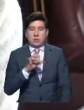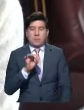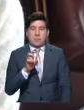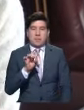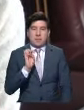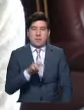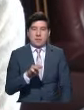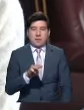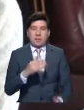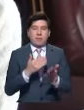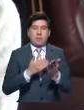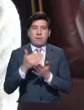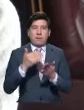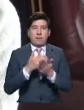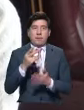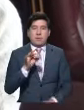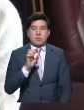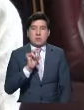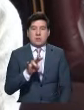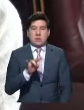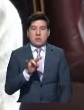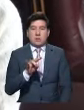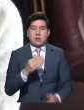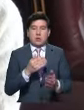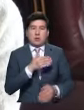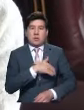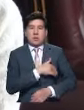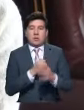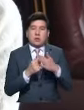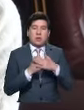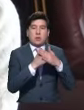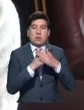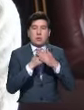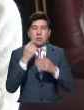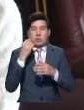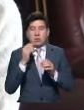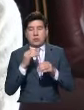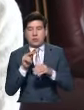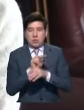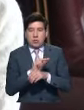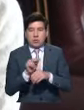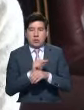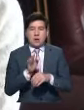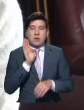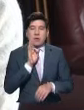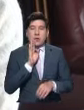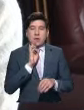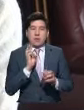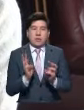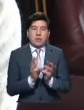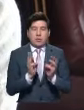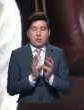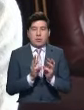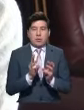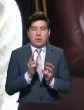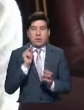жоғарғы высокий давление, жоғарғы давлениелерді түсіреді, басын жуатын аумен деген. нан суға салатта, қайнататта, қайнаған суға